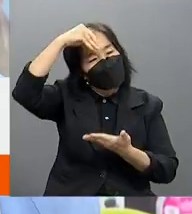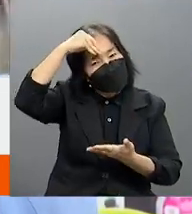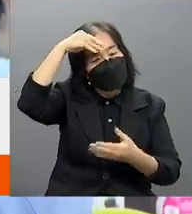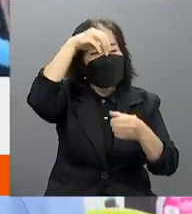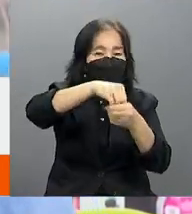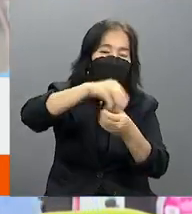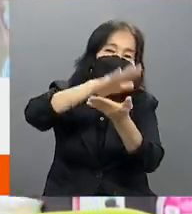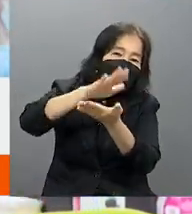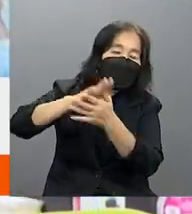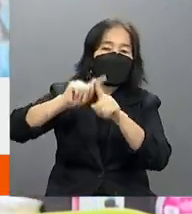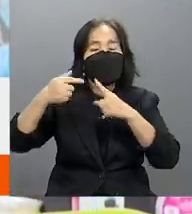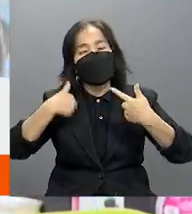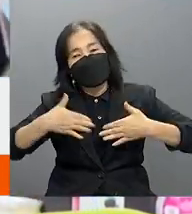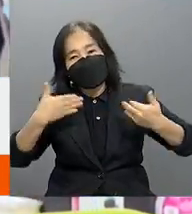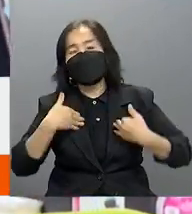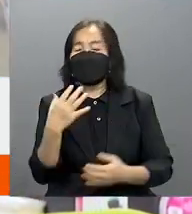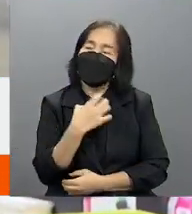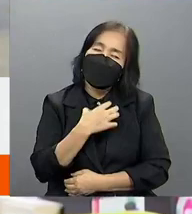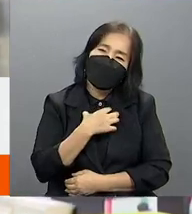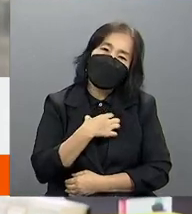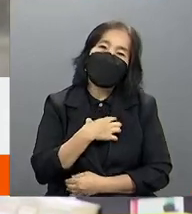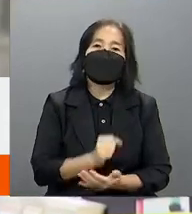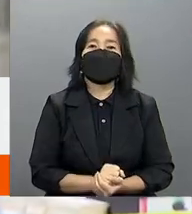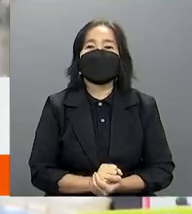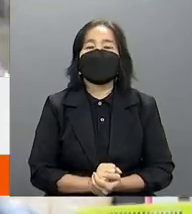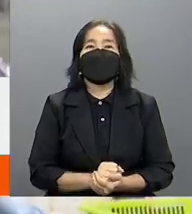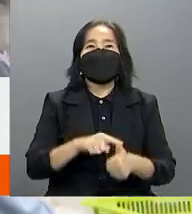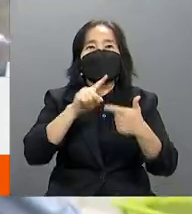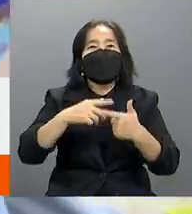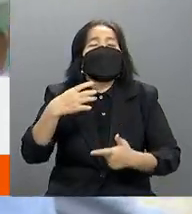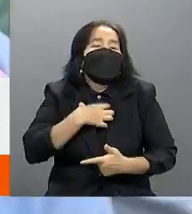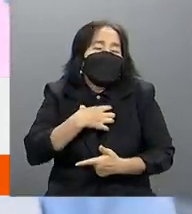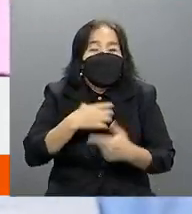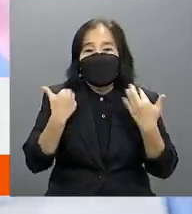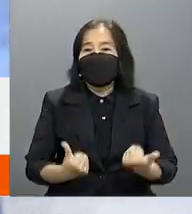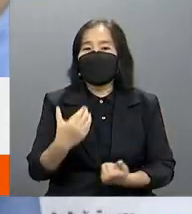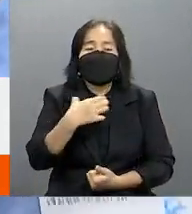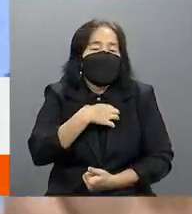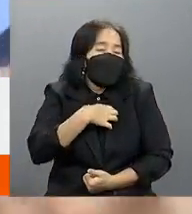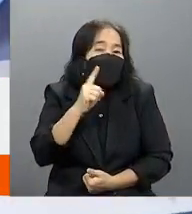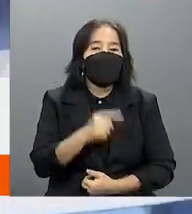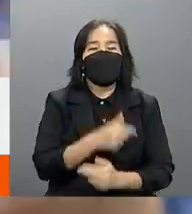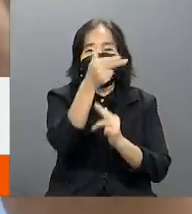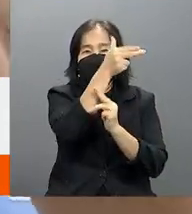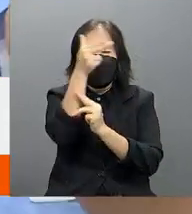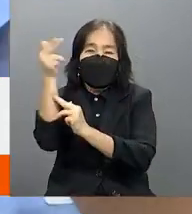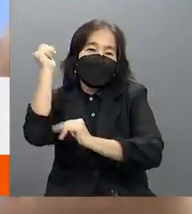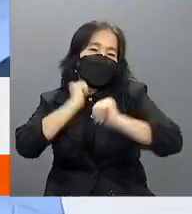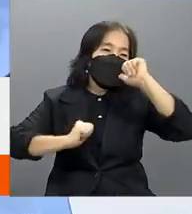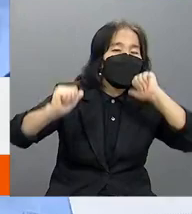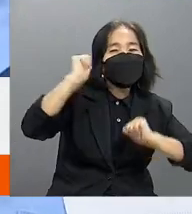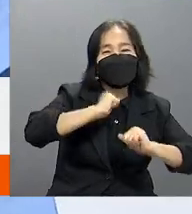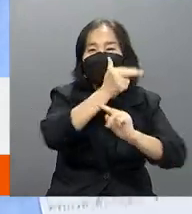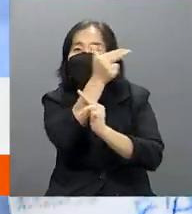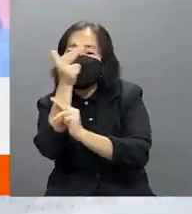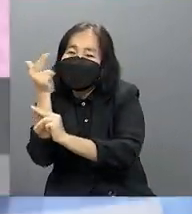งเรียนแล้วก็อยากทำสิ่งที่อยากทำตอนนี้ก็แบบพวกถ่าย MV ก่อนแล้วก็ถ่ายคลิป